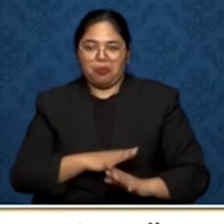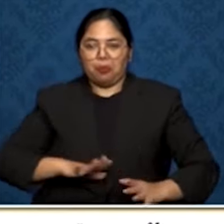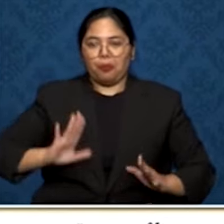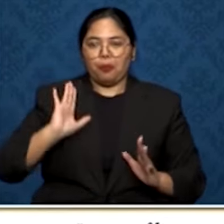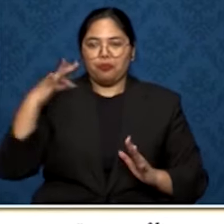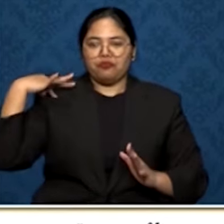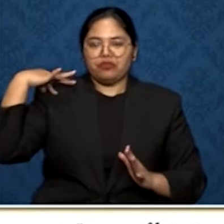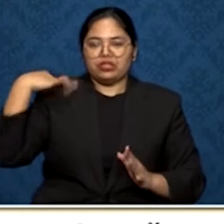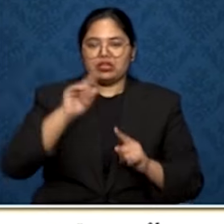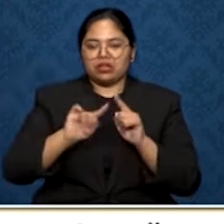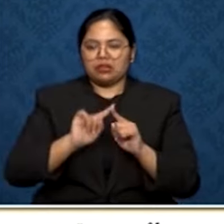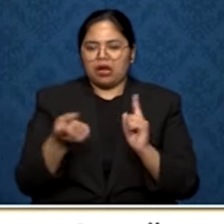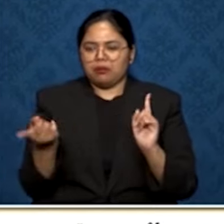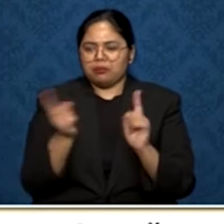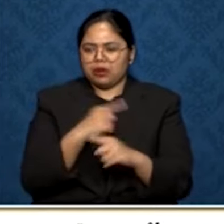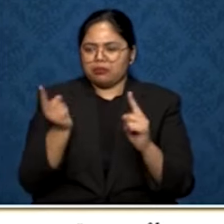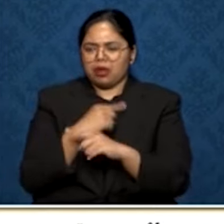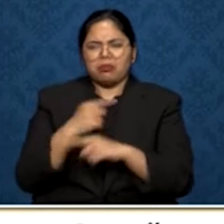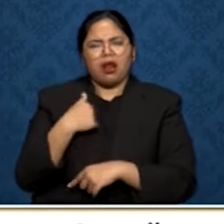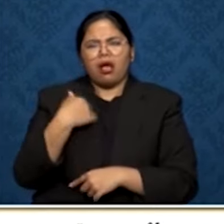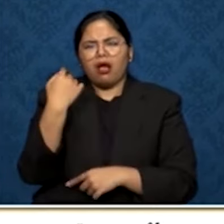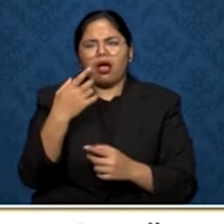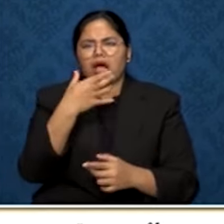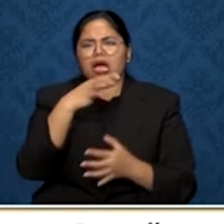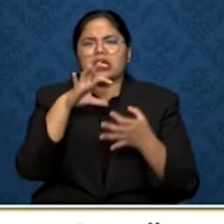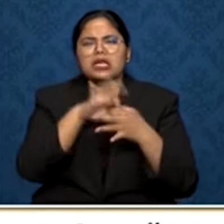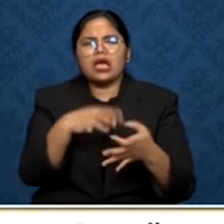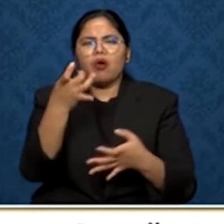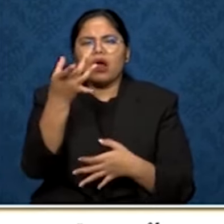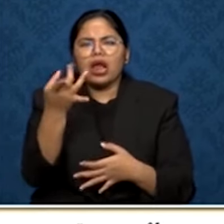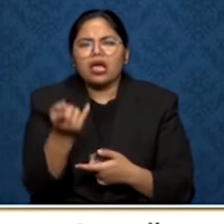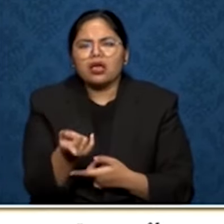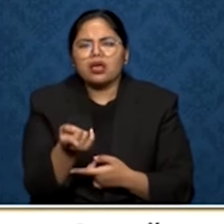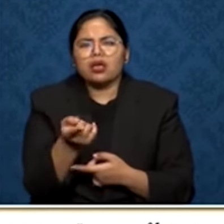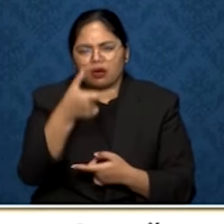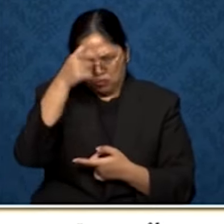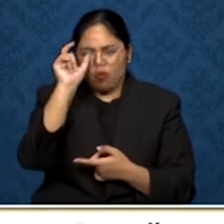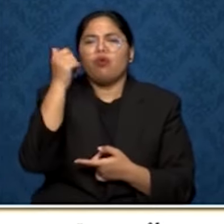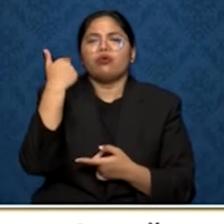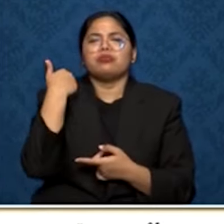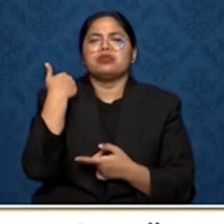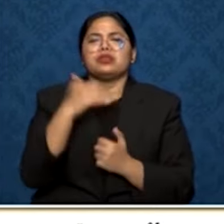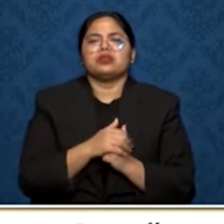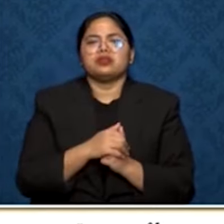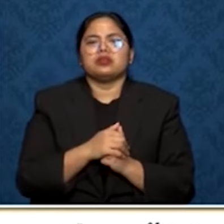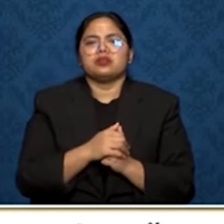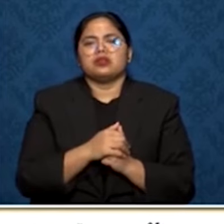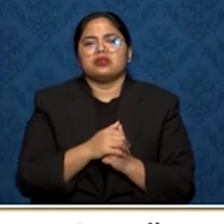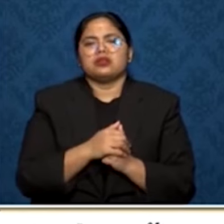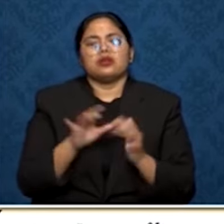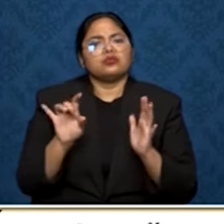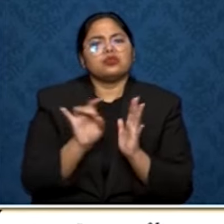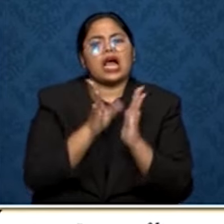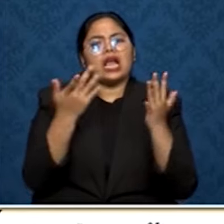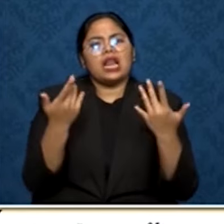หนึงออกไปแล้ท่านใหม่มาผมกงงเกี่ยวอะไรด้วยหรอี้คืทำ Retail ไมใช่หรอผมกงงมากว่า สุท้ายเดมันคือการ